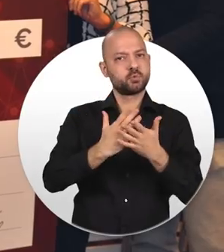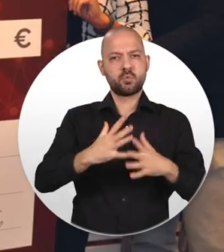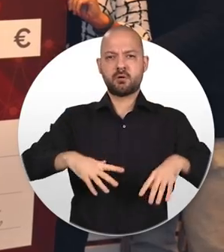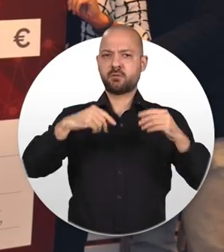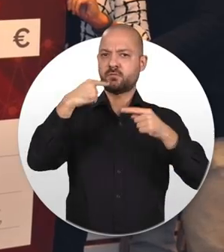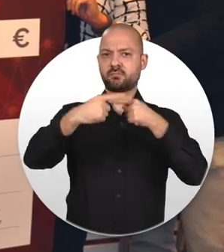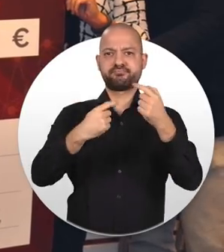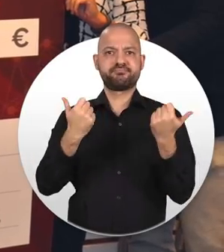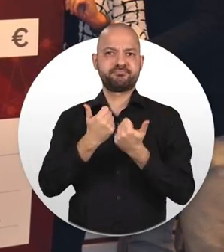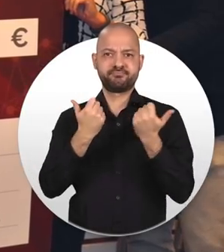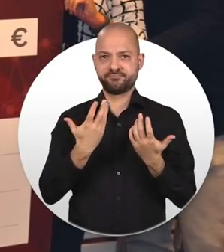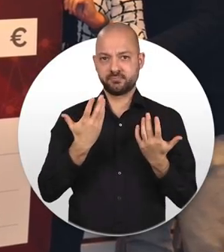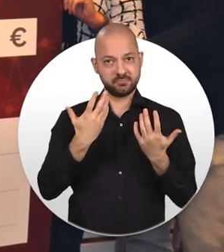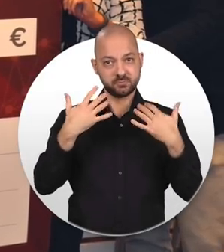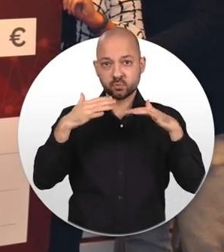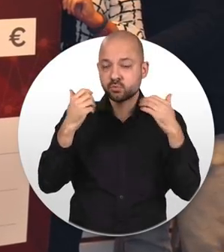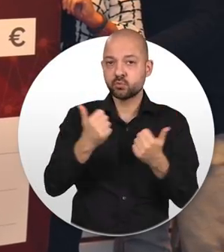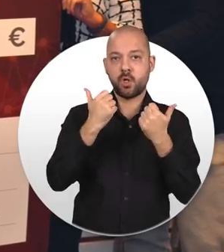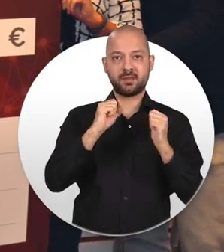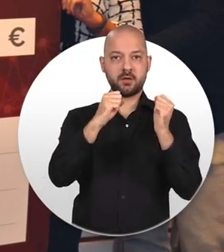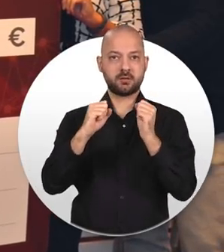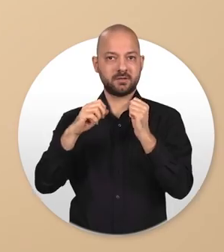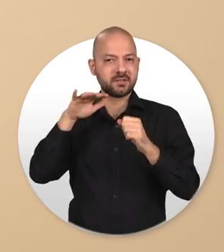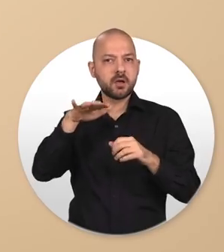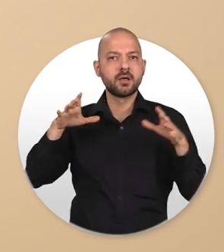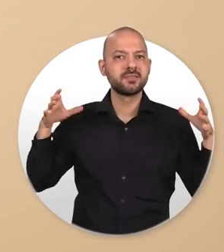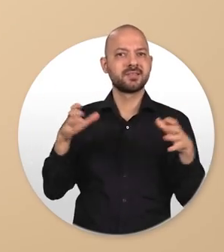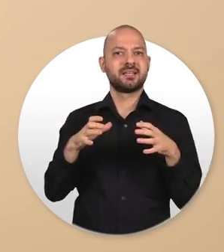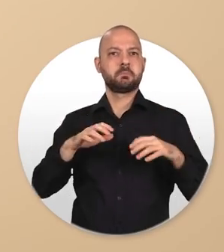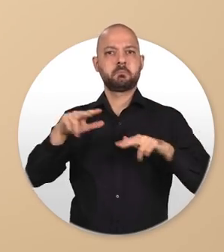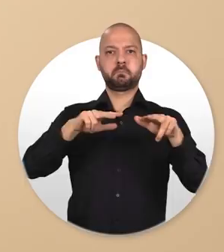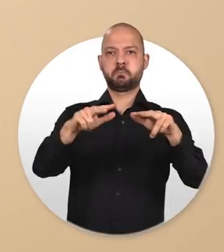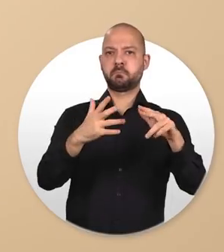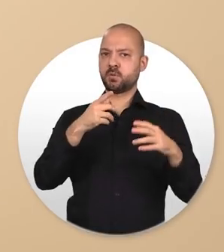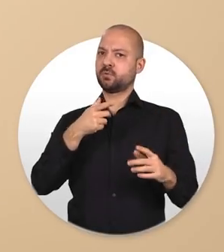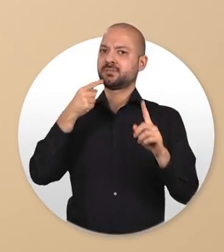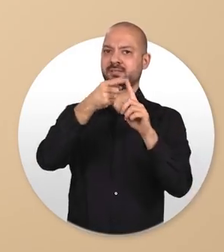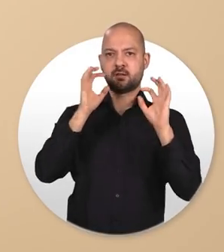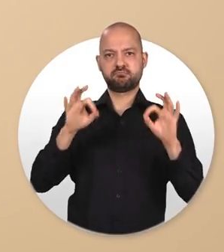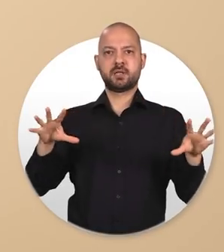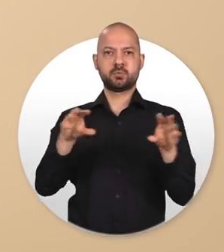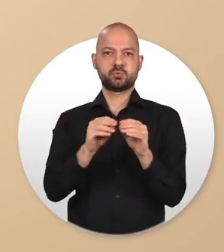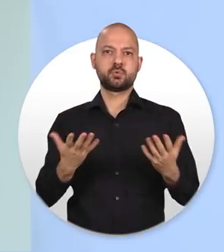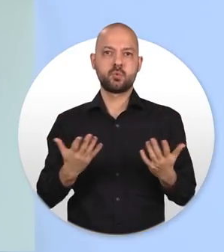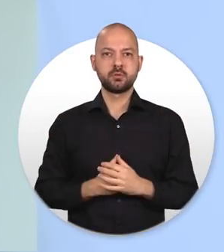le plus jeune âge. Et enfin, les belles initiatives lancées par toute l'équipe permettent vraiment l'inclusion de